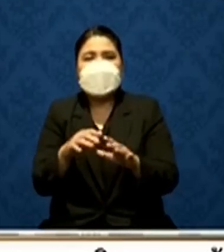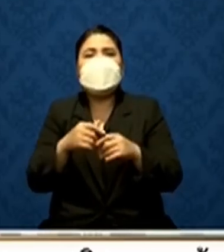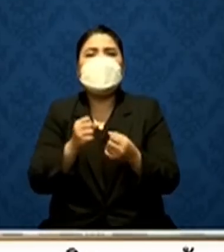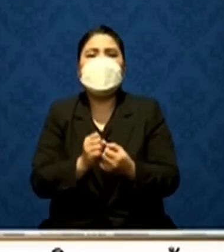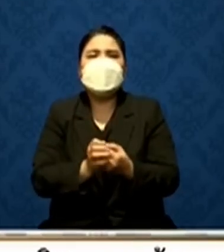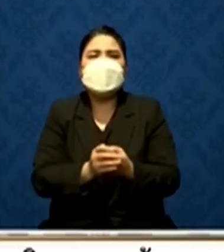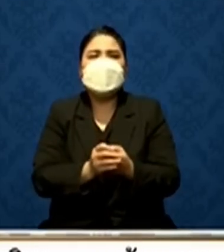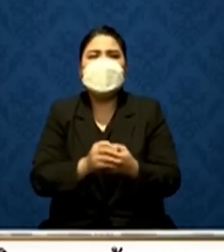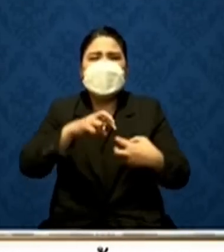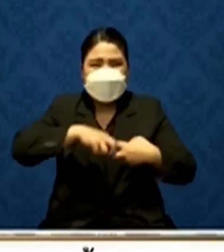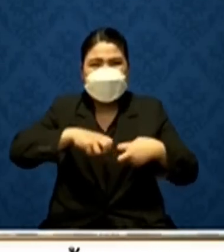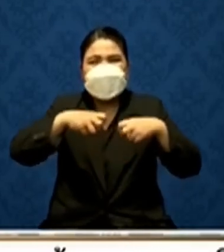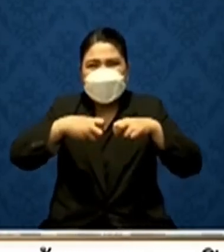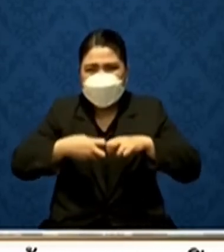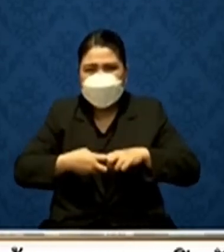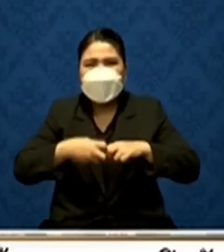หมด